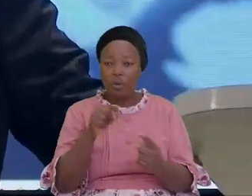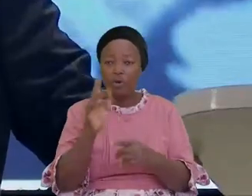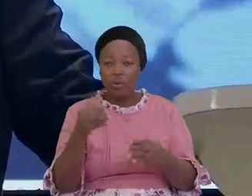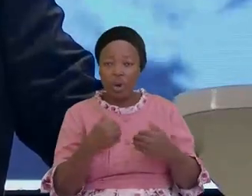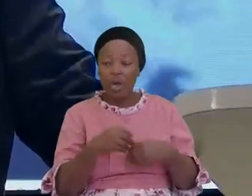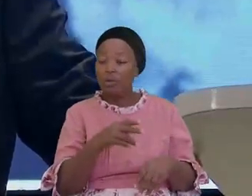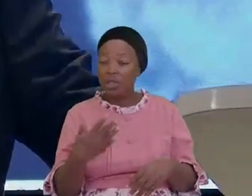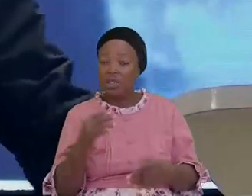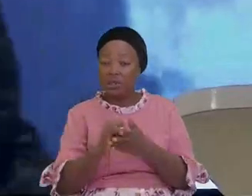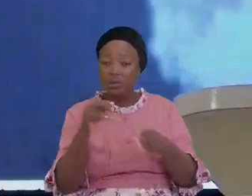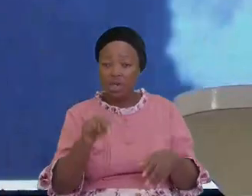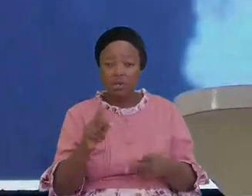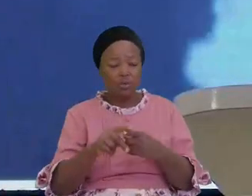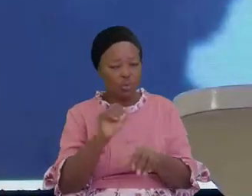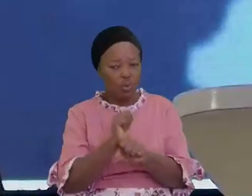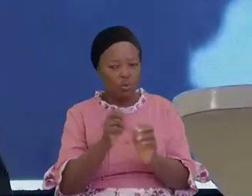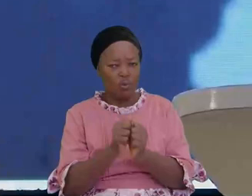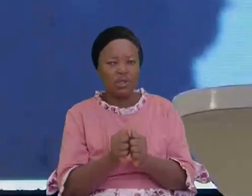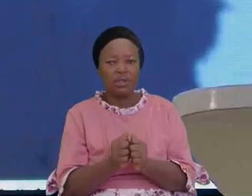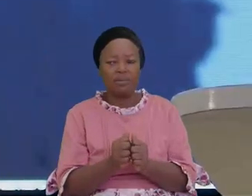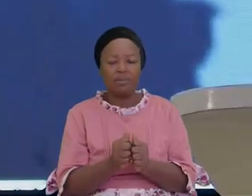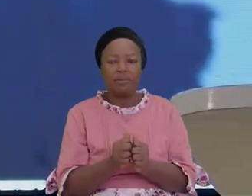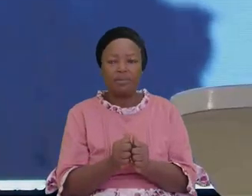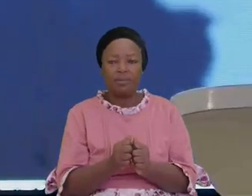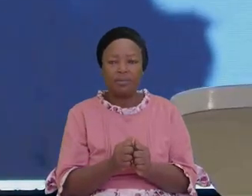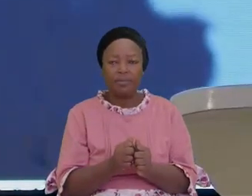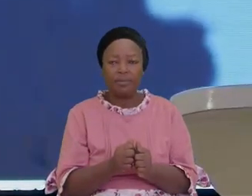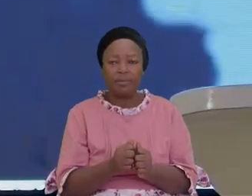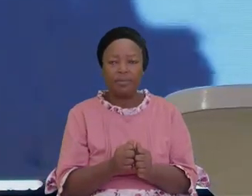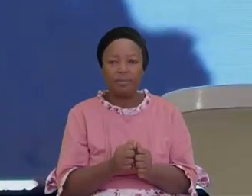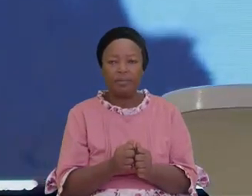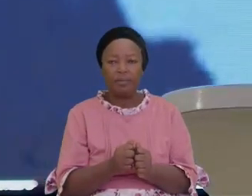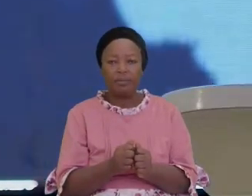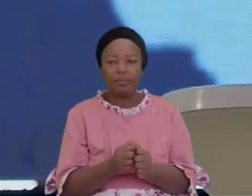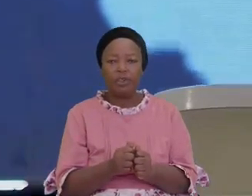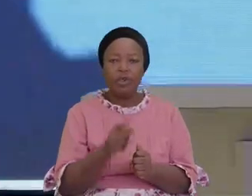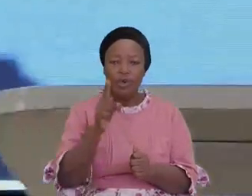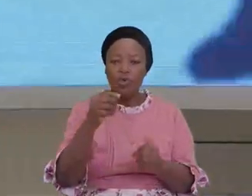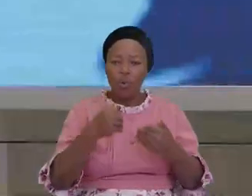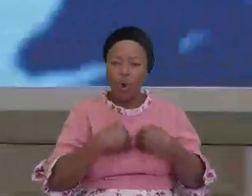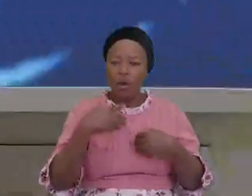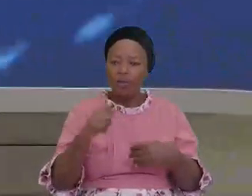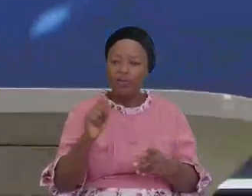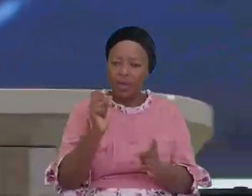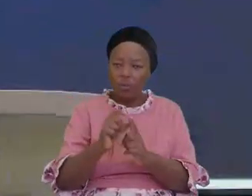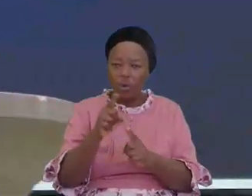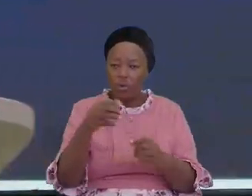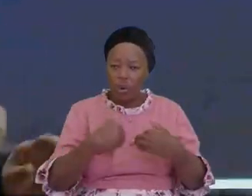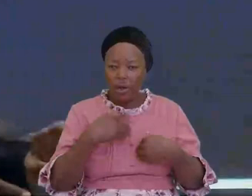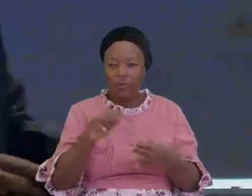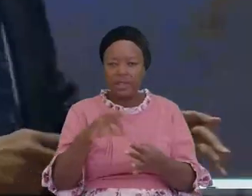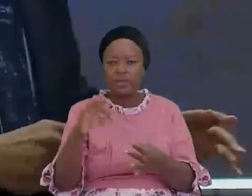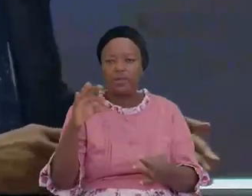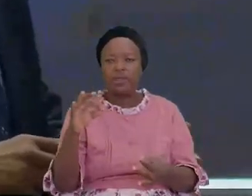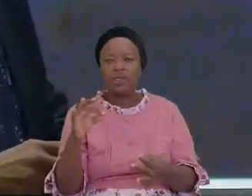Et si donc la parole n'est pas là, l'esprit ne saura pas quel instrument, quel outil tu as pour agir. Tu as la parole et